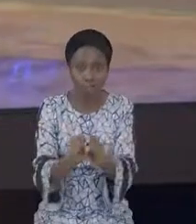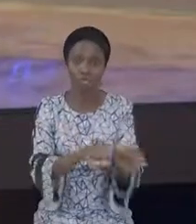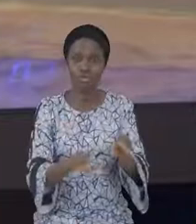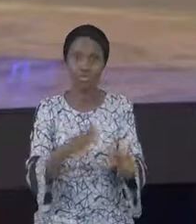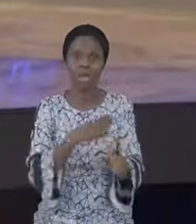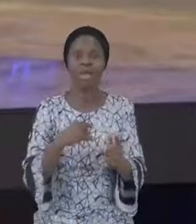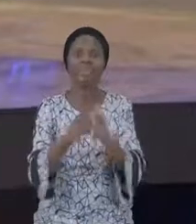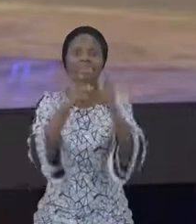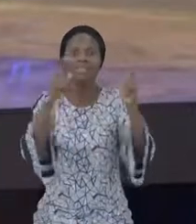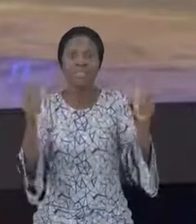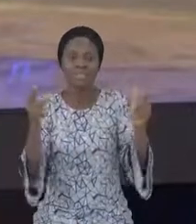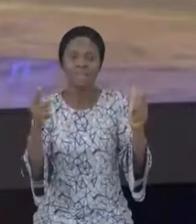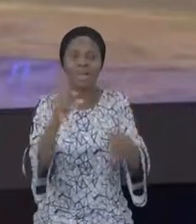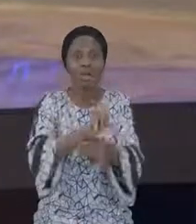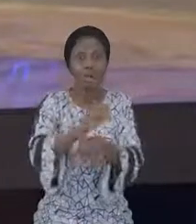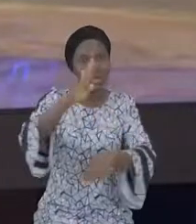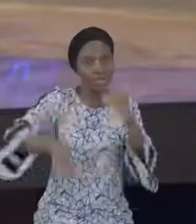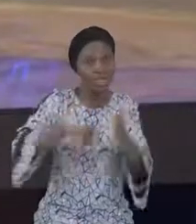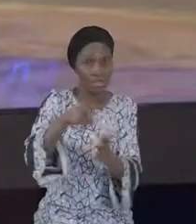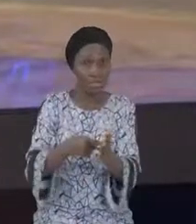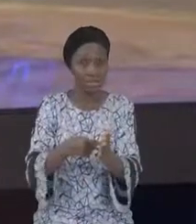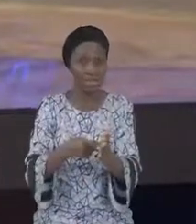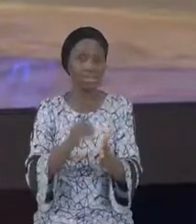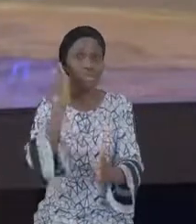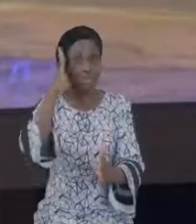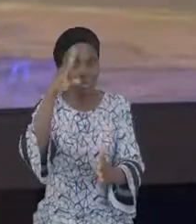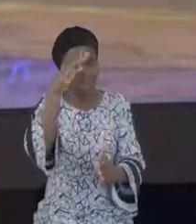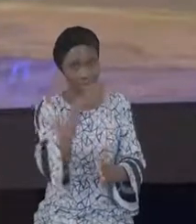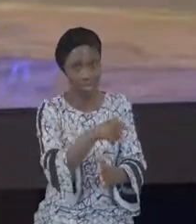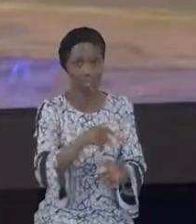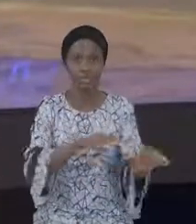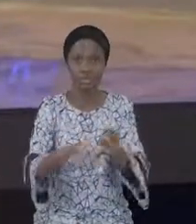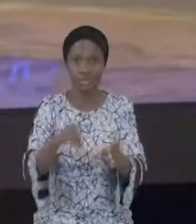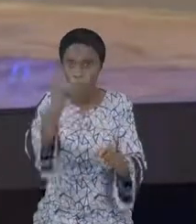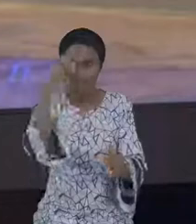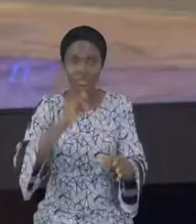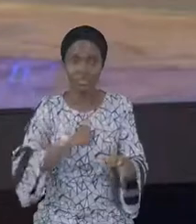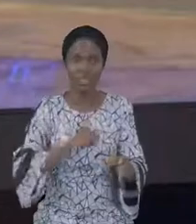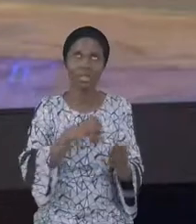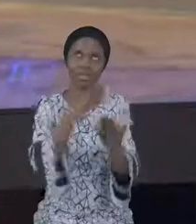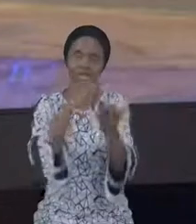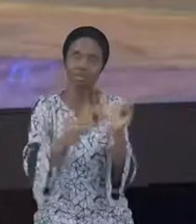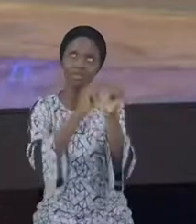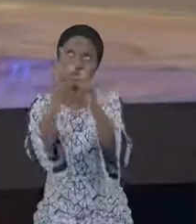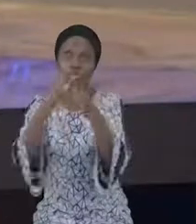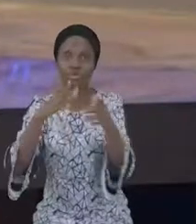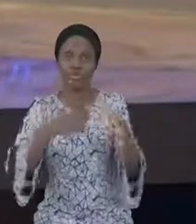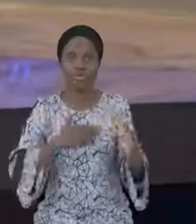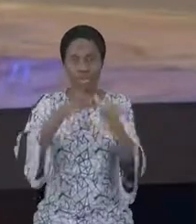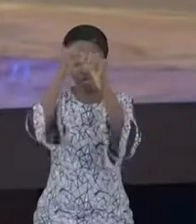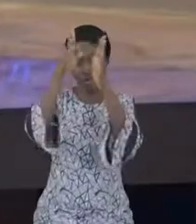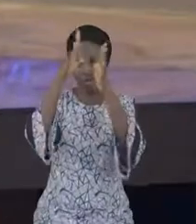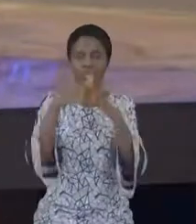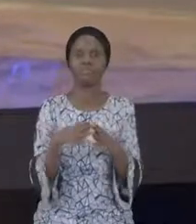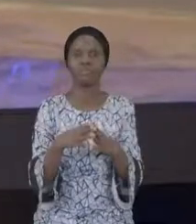de plus grandes, parce que je m'en vais au Père. Because when I get parce que to the Father, je